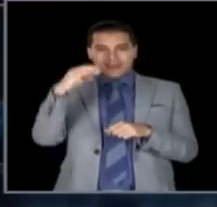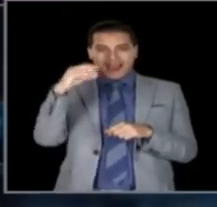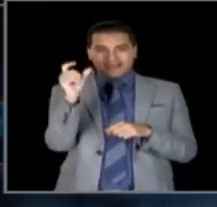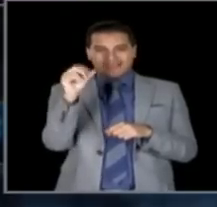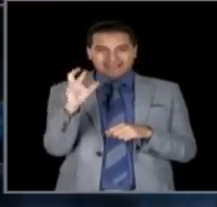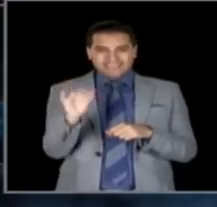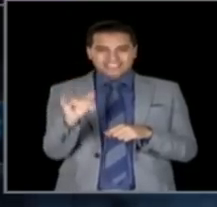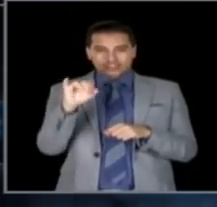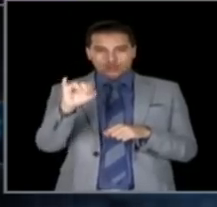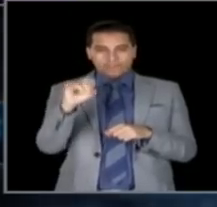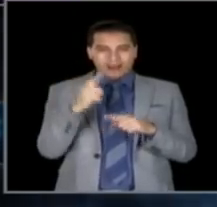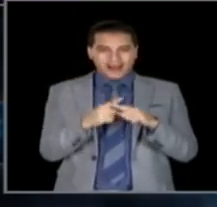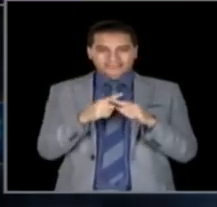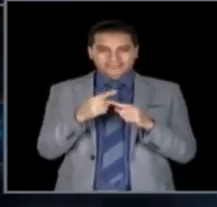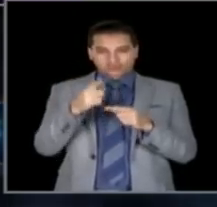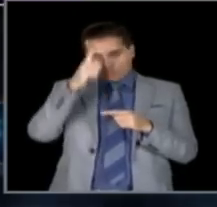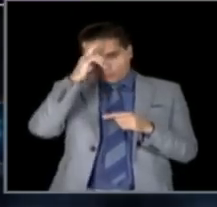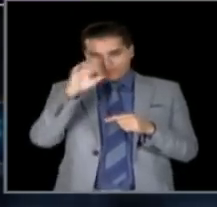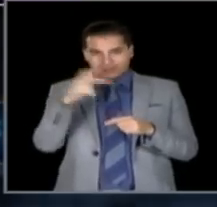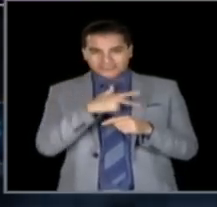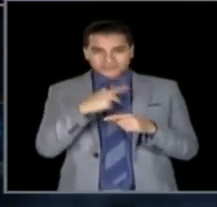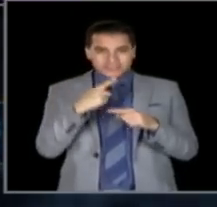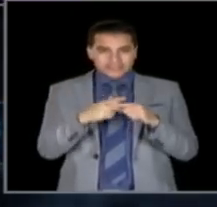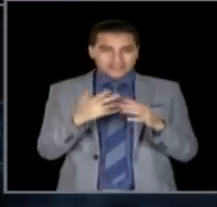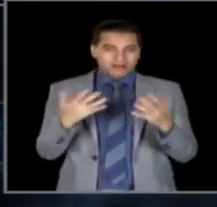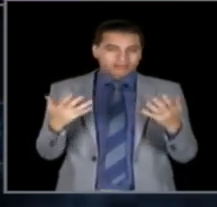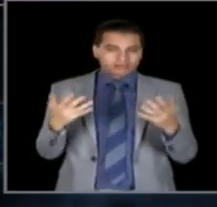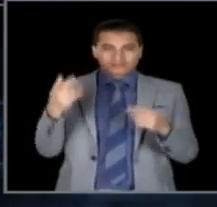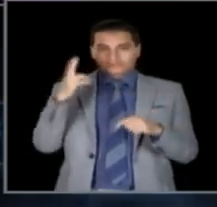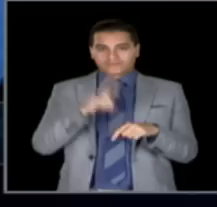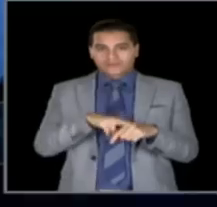18. غلط. في أي دولة أوروبية يقع مقر رئيسي منظمة الأوبك؟